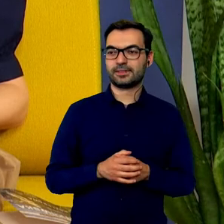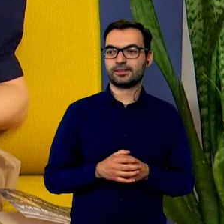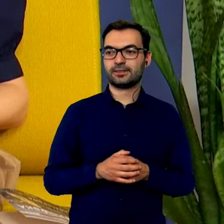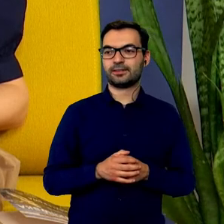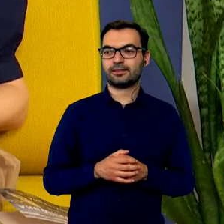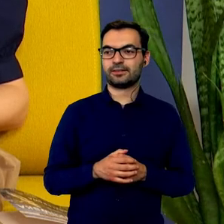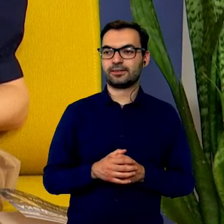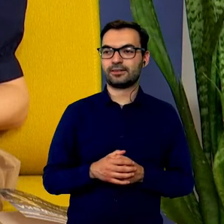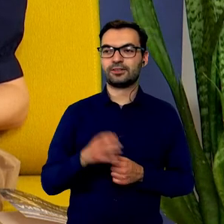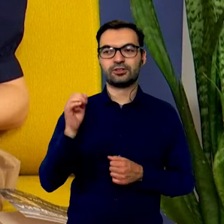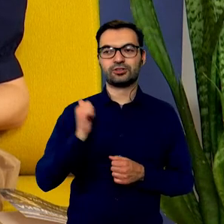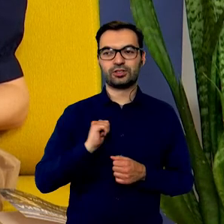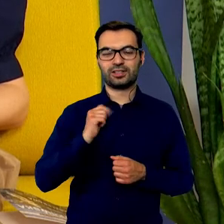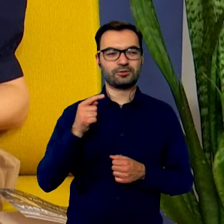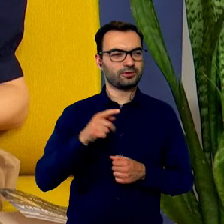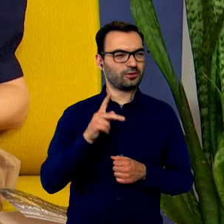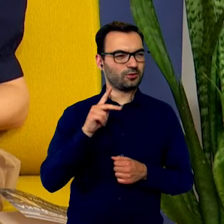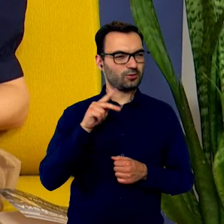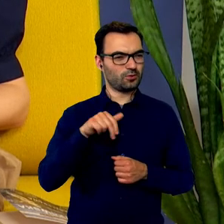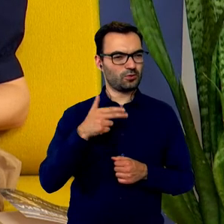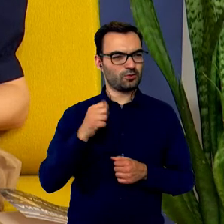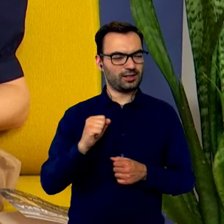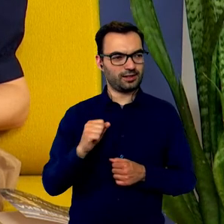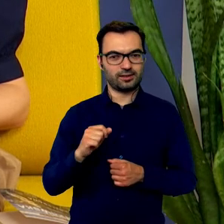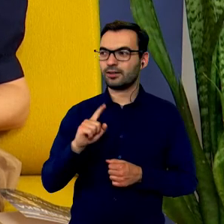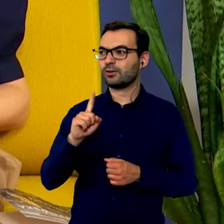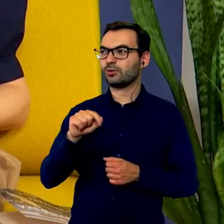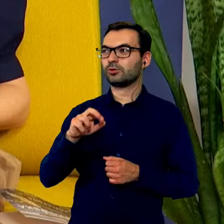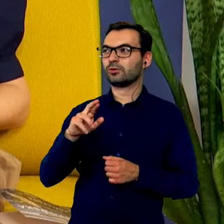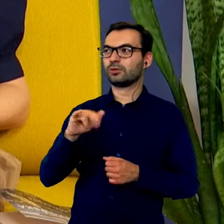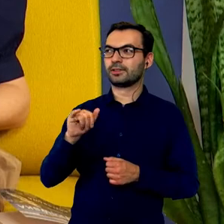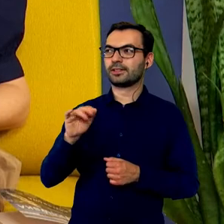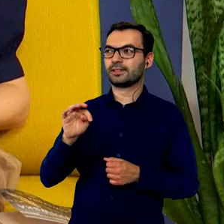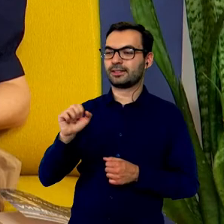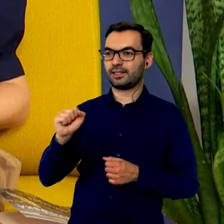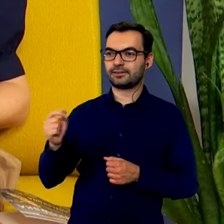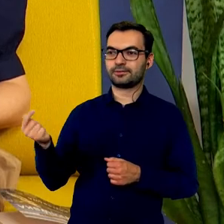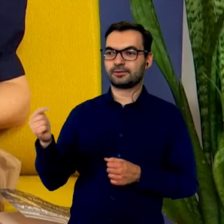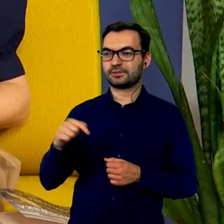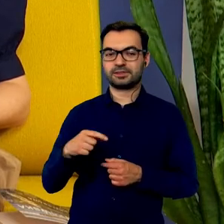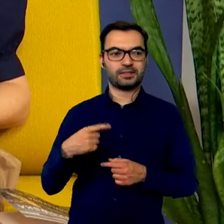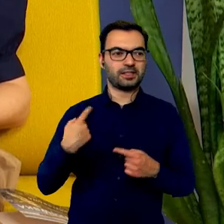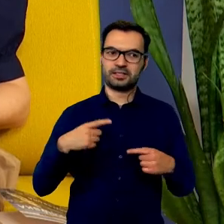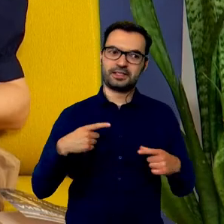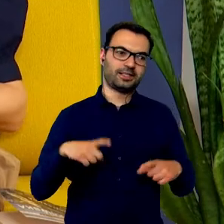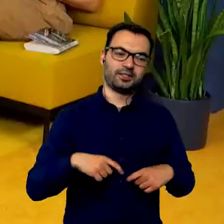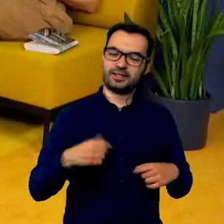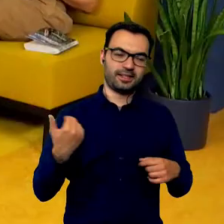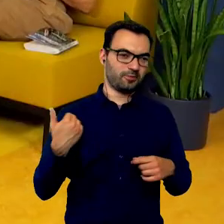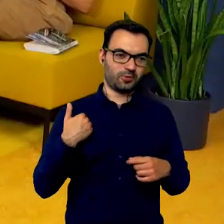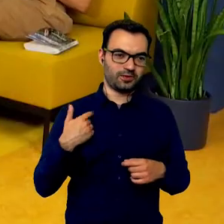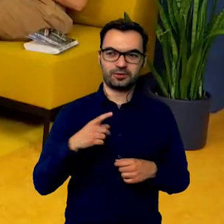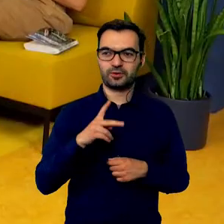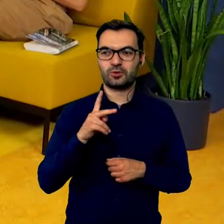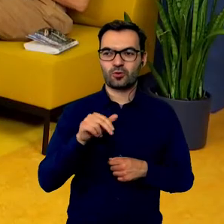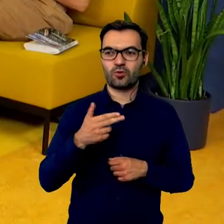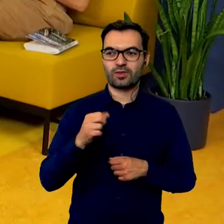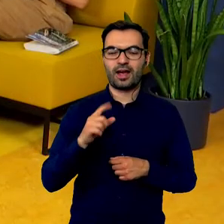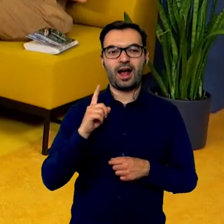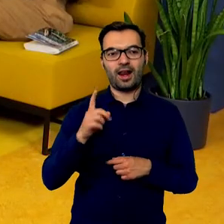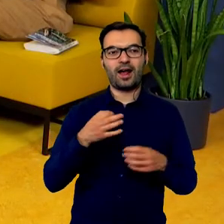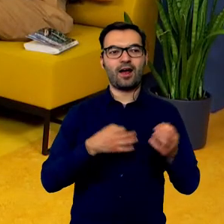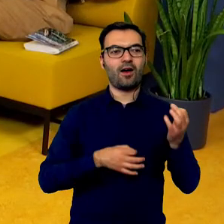na przyjście swojej kuny? Co tam do was przychodzi na krecie? Kuny Zuridy, tak. Kuna Zurida. Nie byłam zazdrosna o kunę Zuridę,